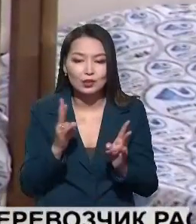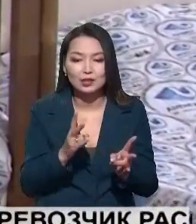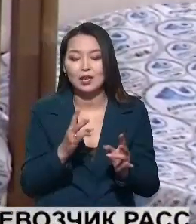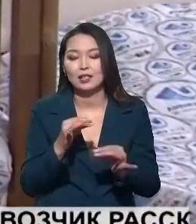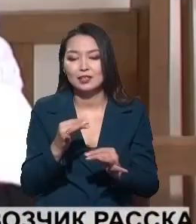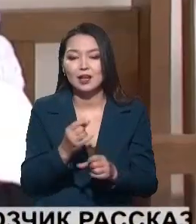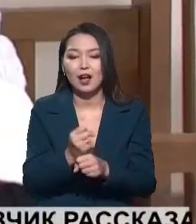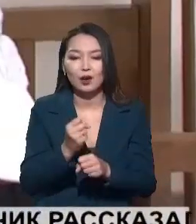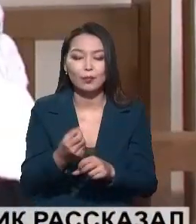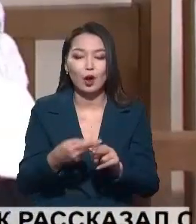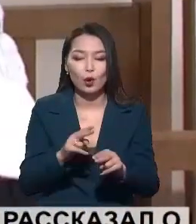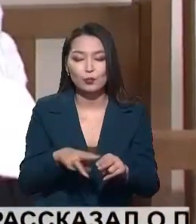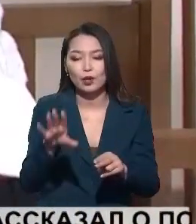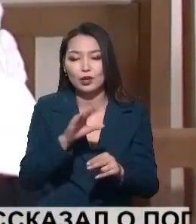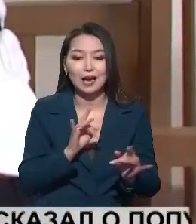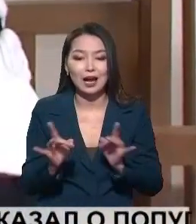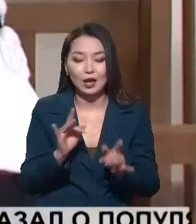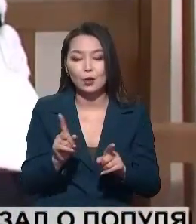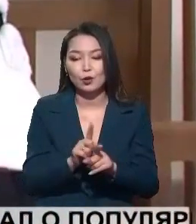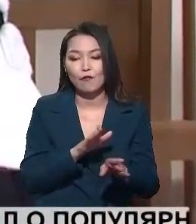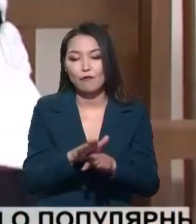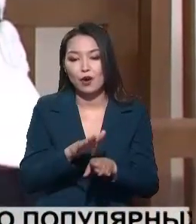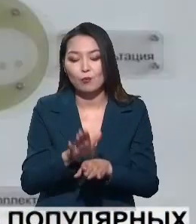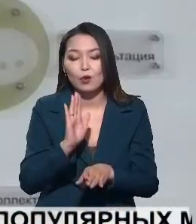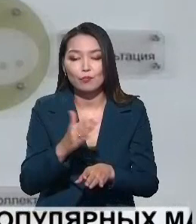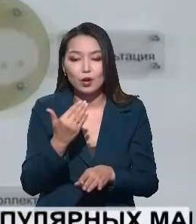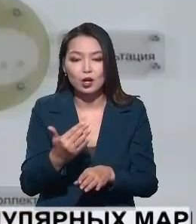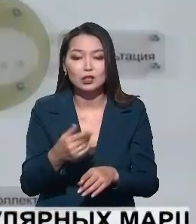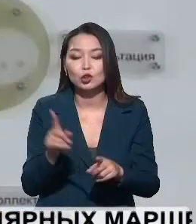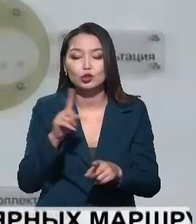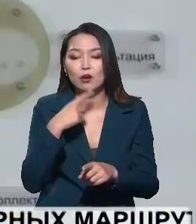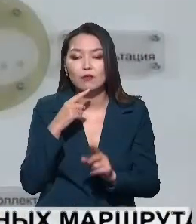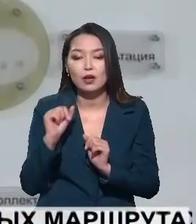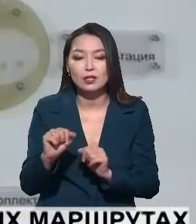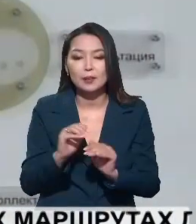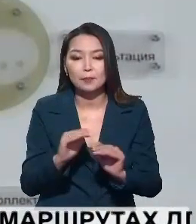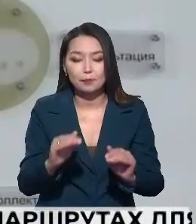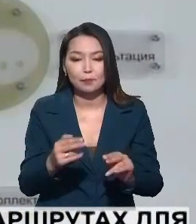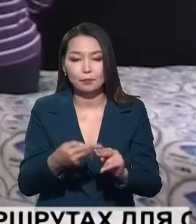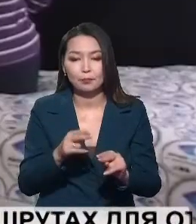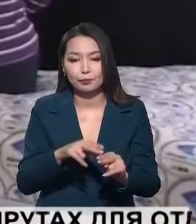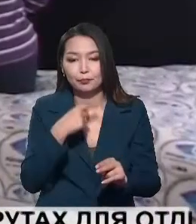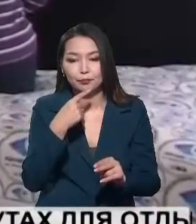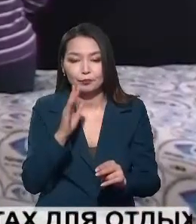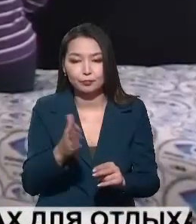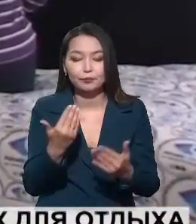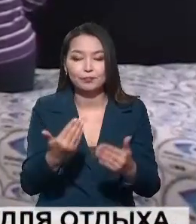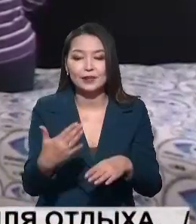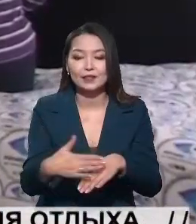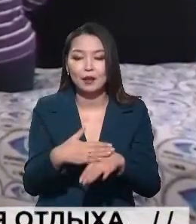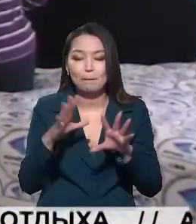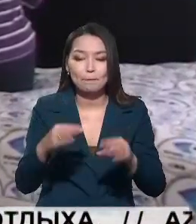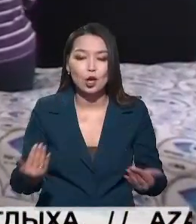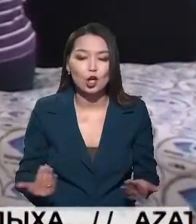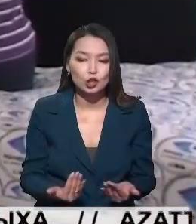жилье принадлежит жертве, то агрессора будут выгонять. Что касается защиты прав детей, теперь за педофилию только пожизненное наказание. Такой же